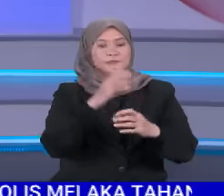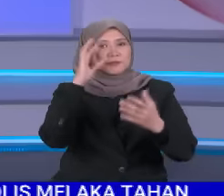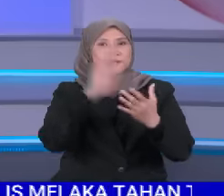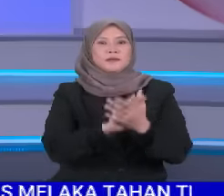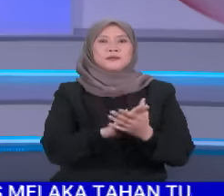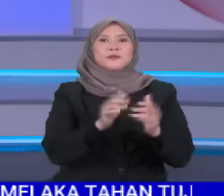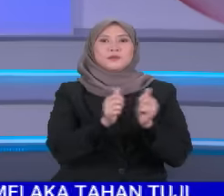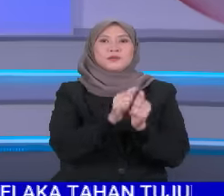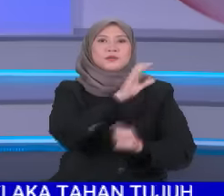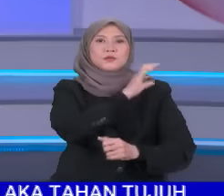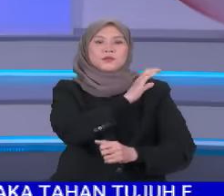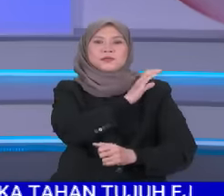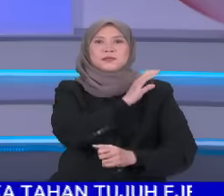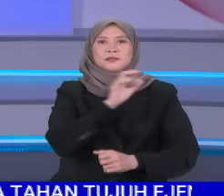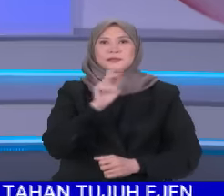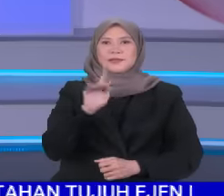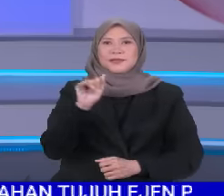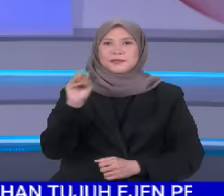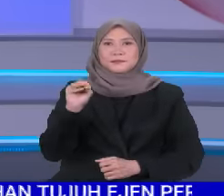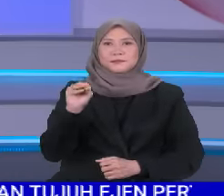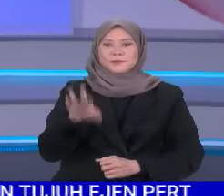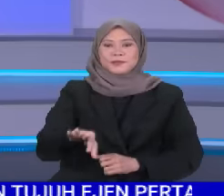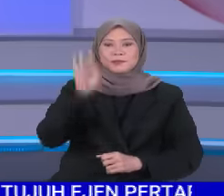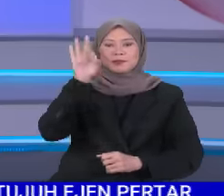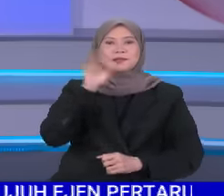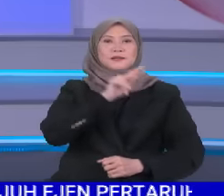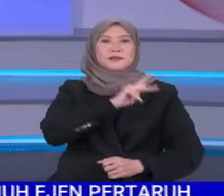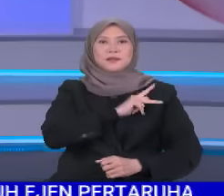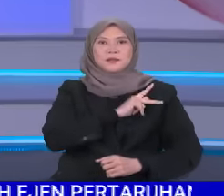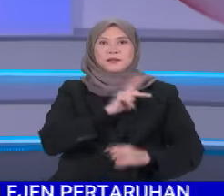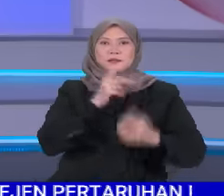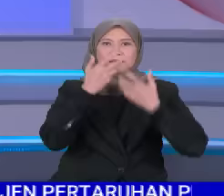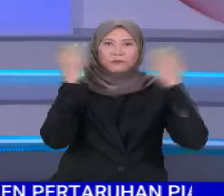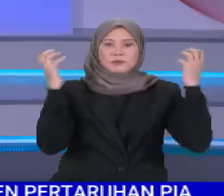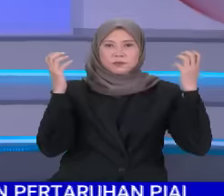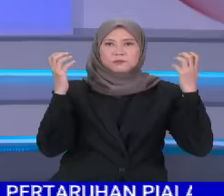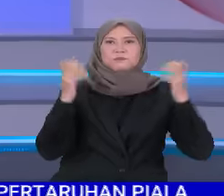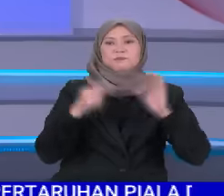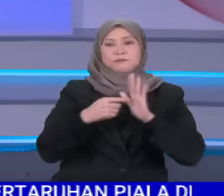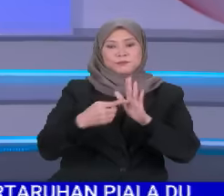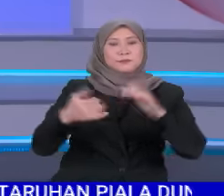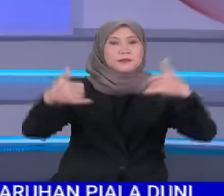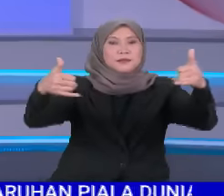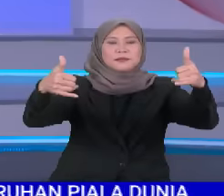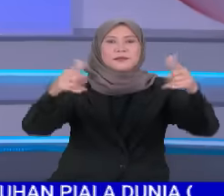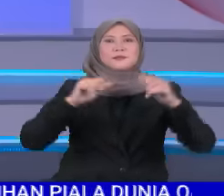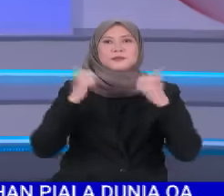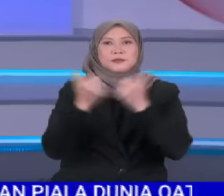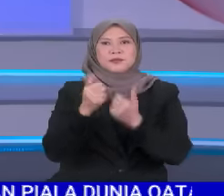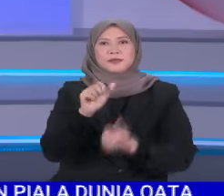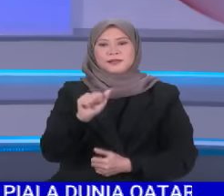kebangsaan Jepang apabila dilantik Kapten skor Halma Malaya bagai menghalangi 2022